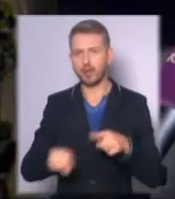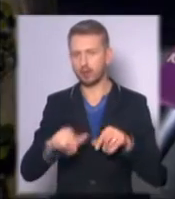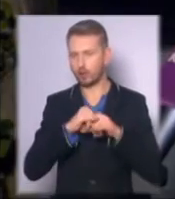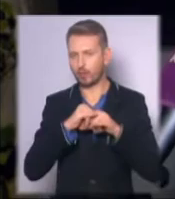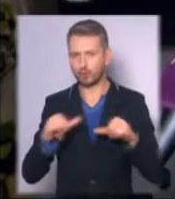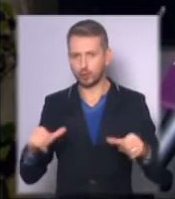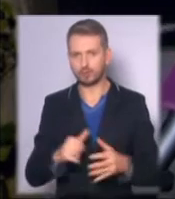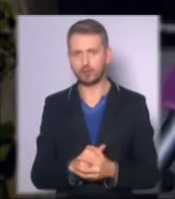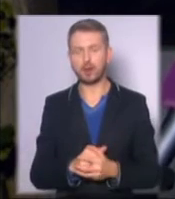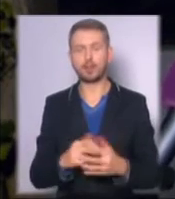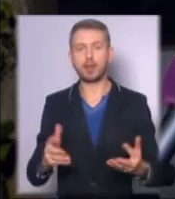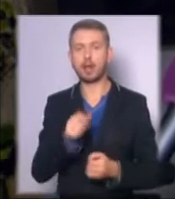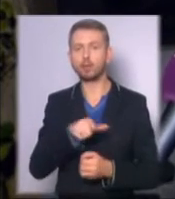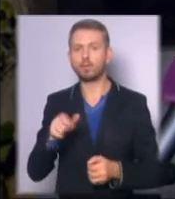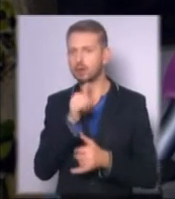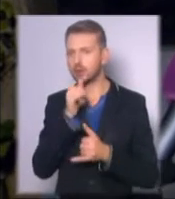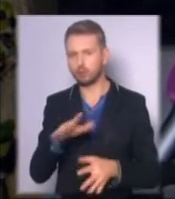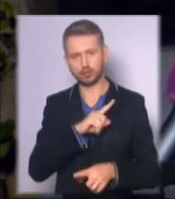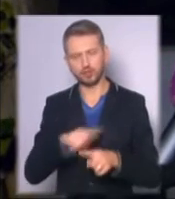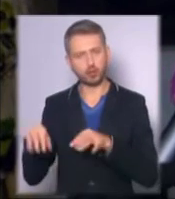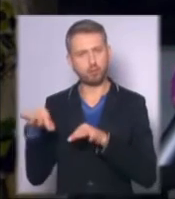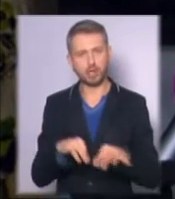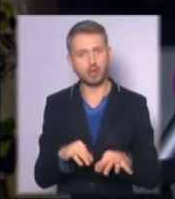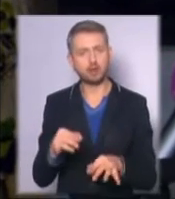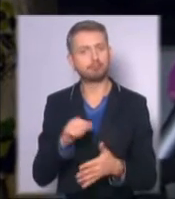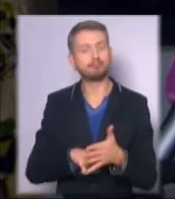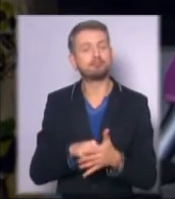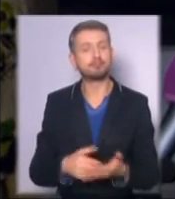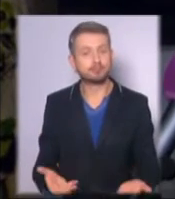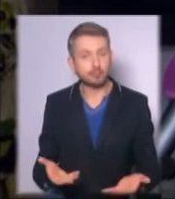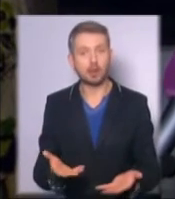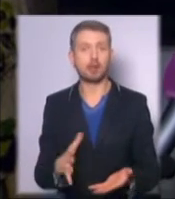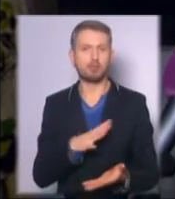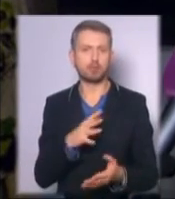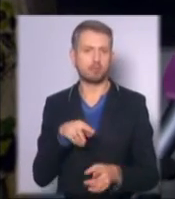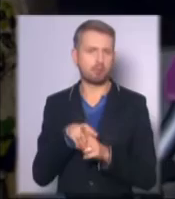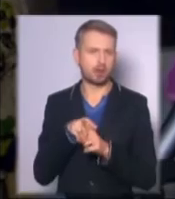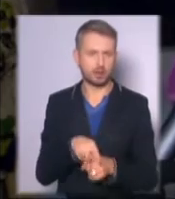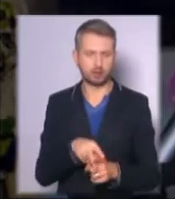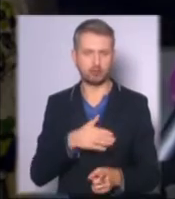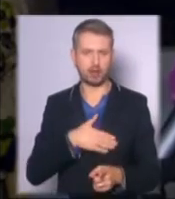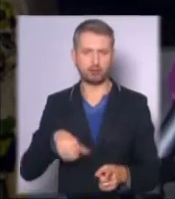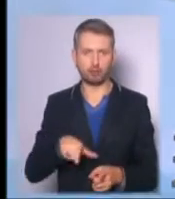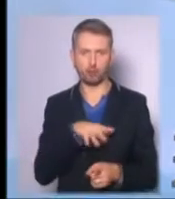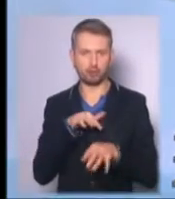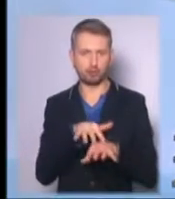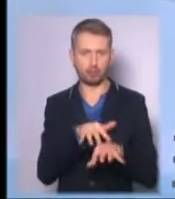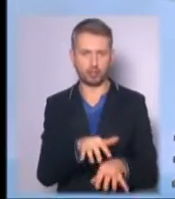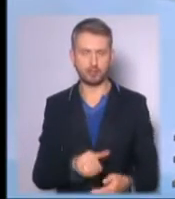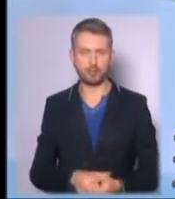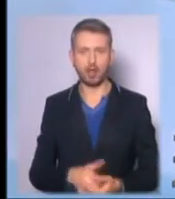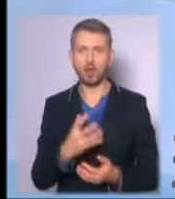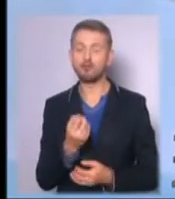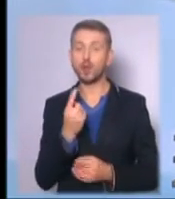розповсюджувався. Рятувальники не могли дуже швидко приїхати через те, що були перевантажені наші дороги, були пробки. Ще